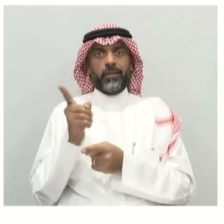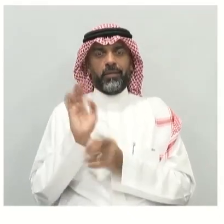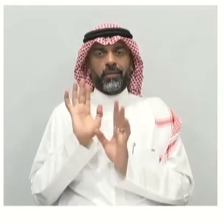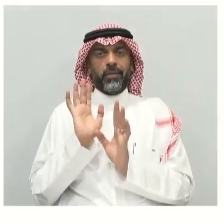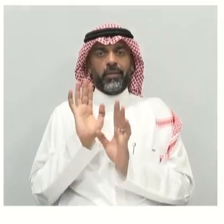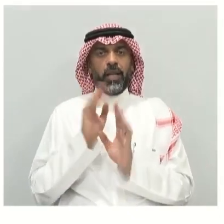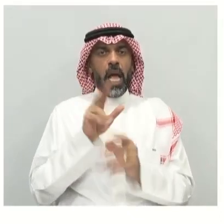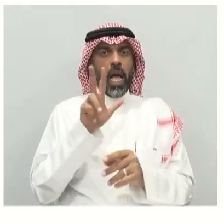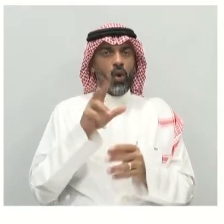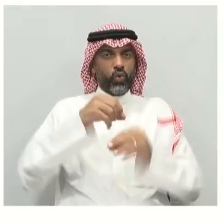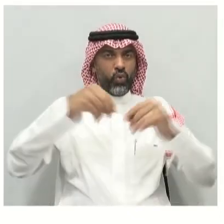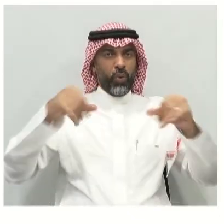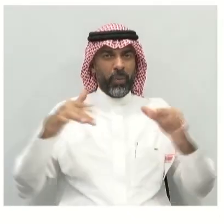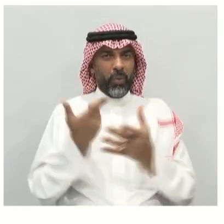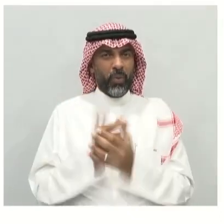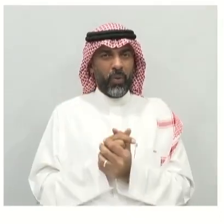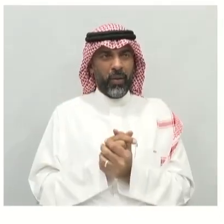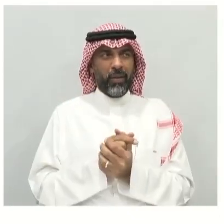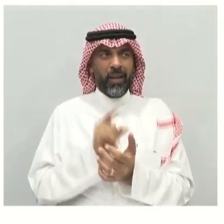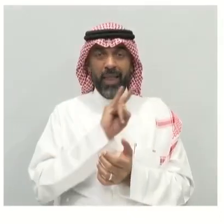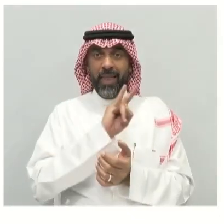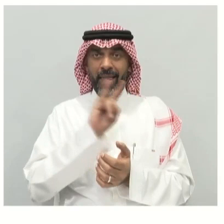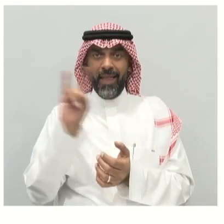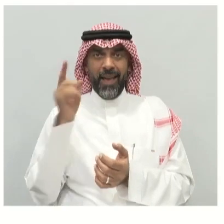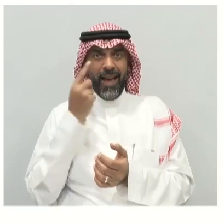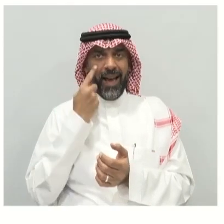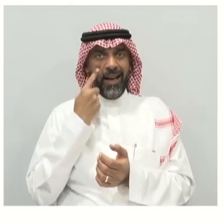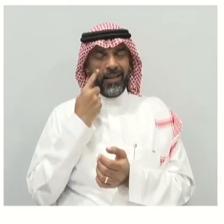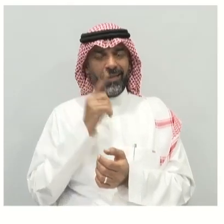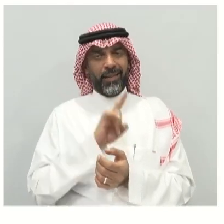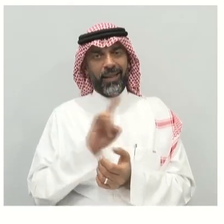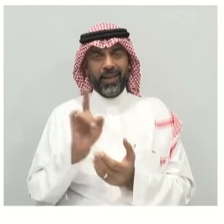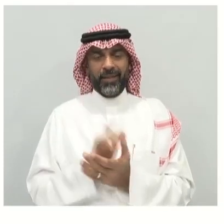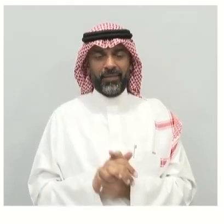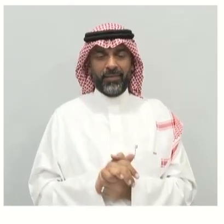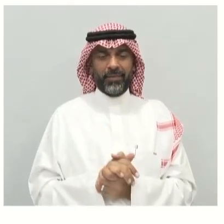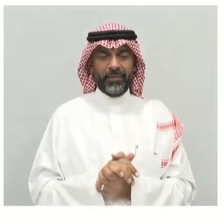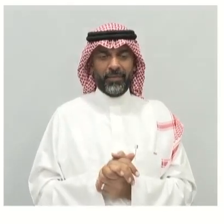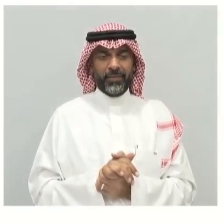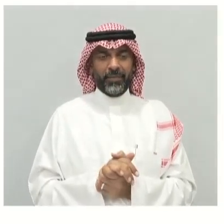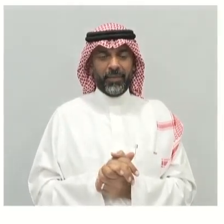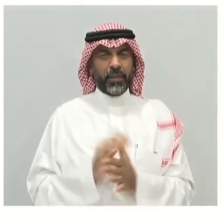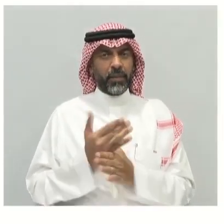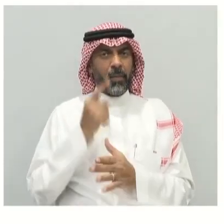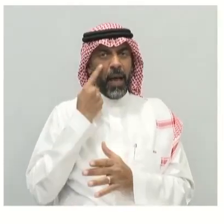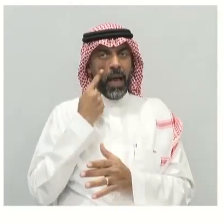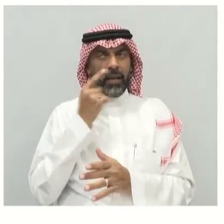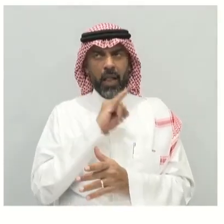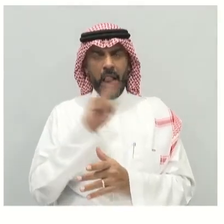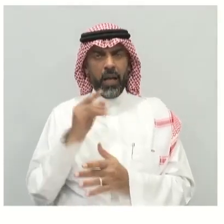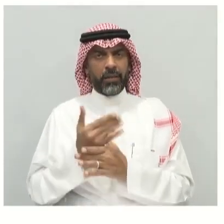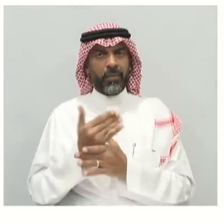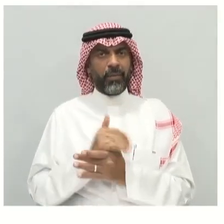طيب والتربه مورد طبيعي غير حي ليه قلنا له غير